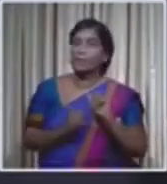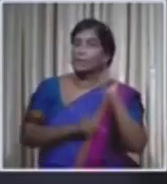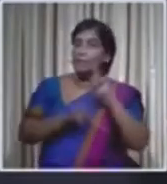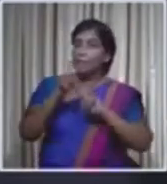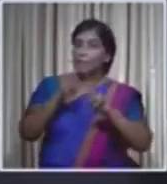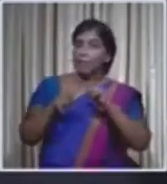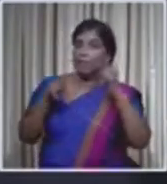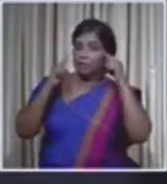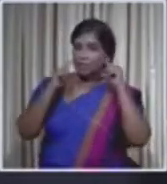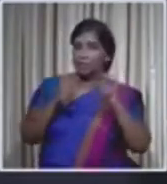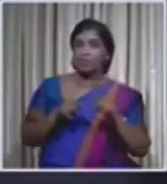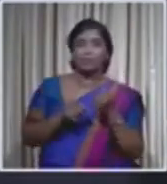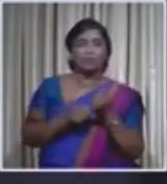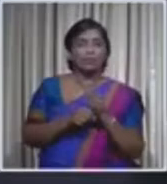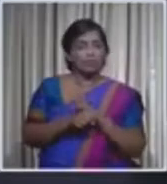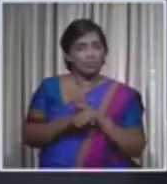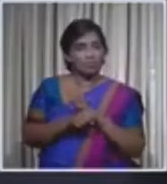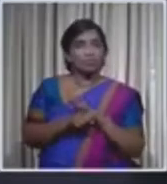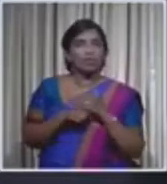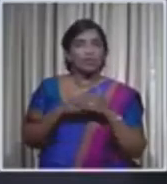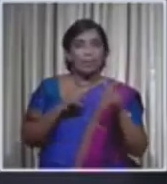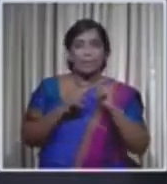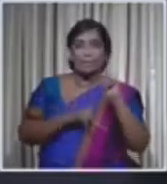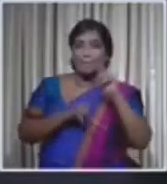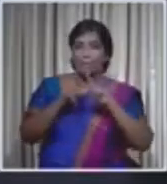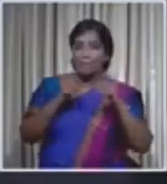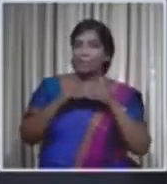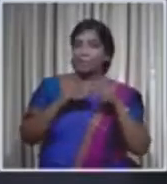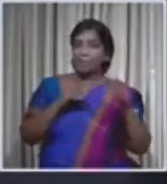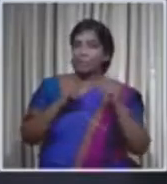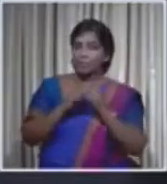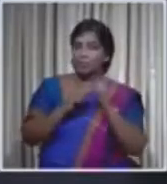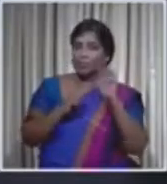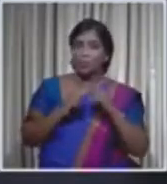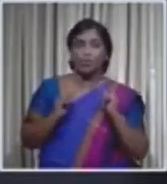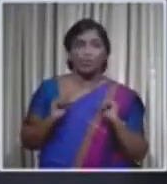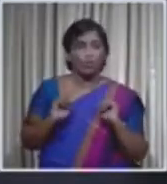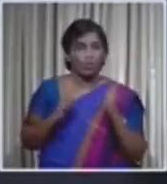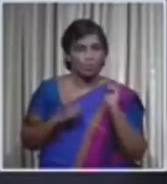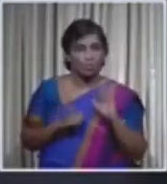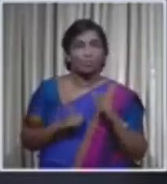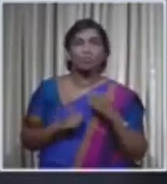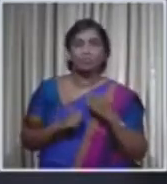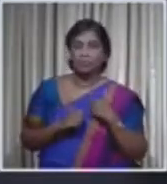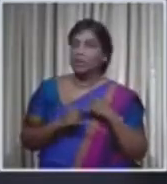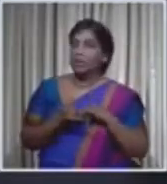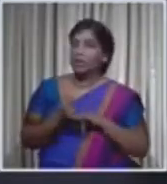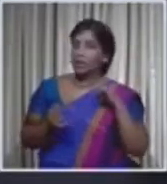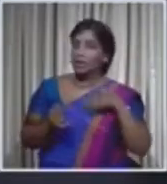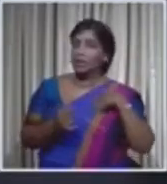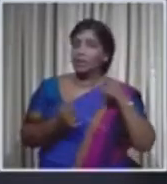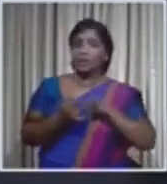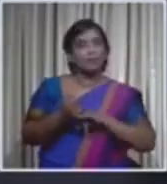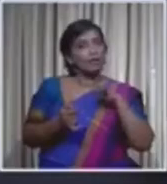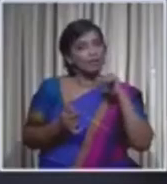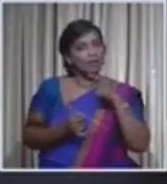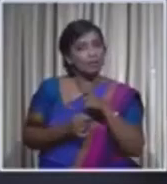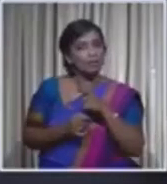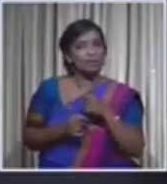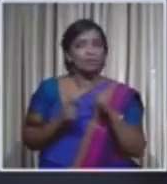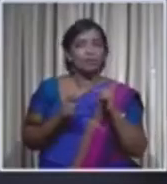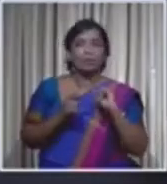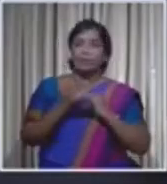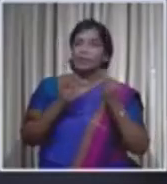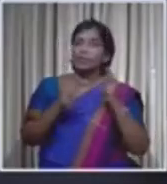ගැන කතා කරාම කොවිඩ් මැද පාර්ලිමේන්තුව ක්‍රියාත්මක කරන්න ගත්ත උත්සාහය ගැන අපි ලේකම් මහලේකම්තුමාටත් මේ